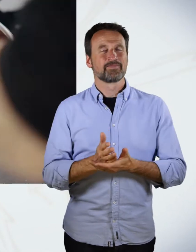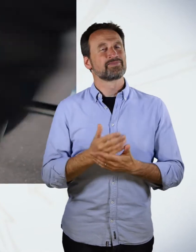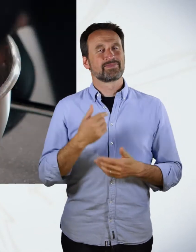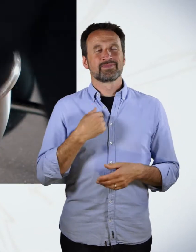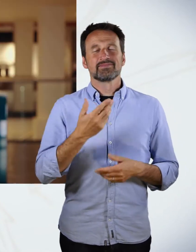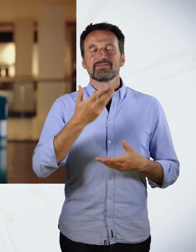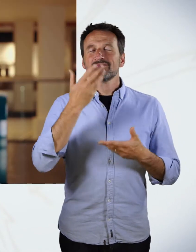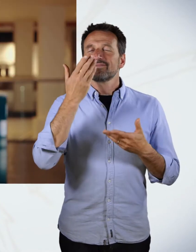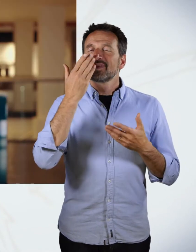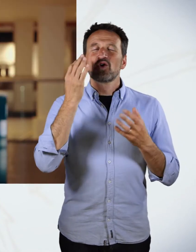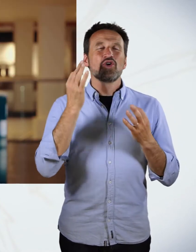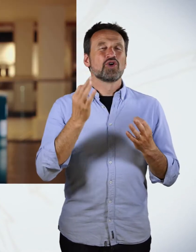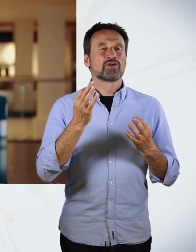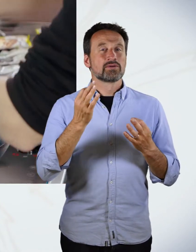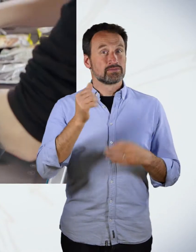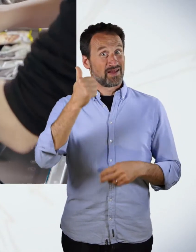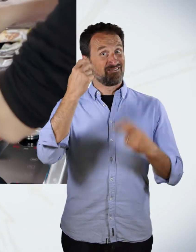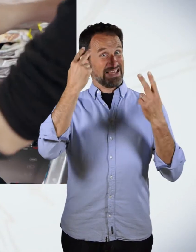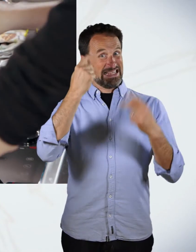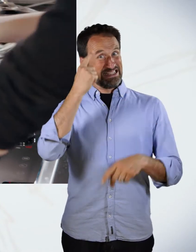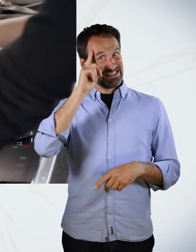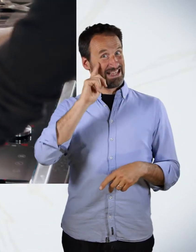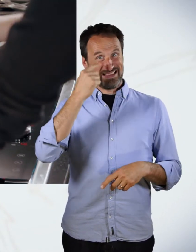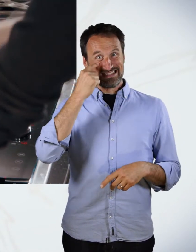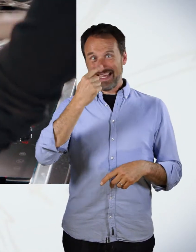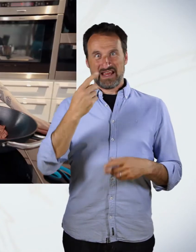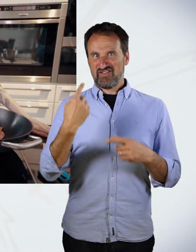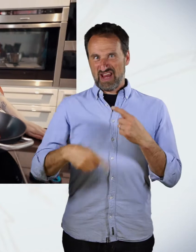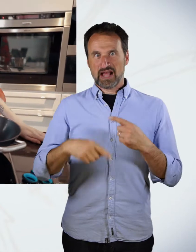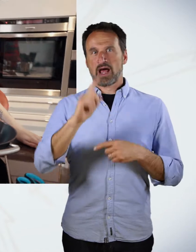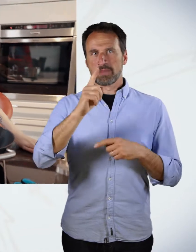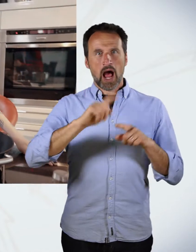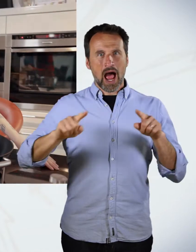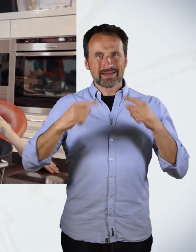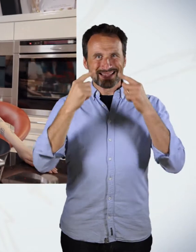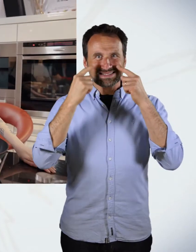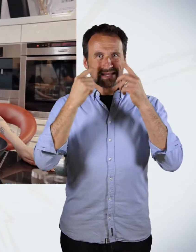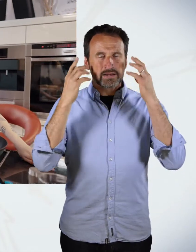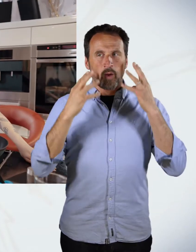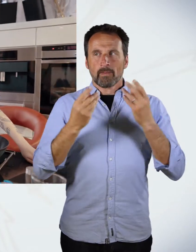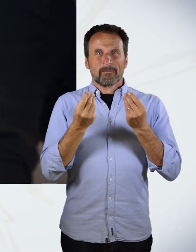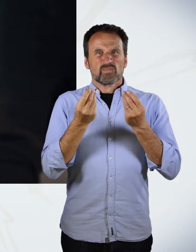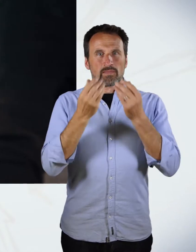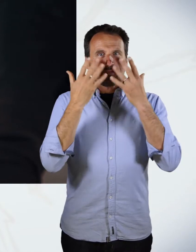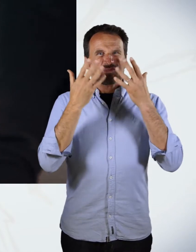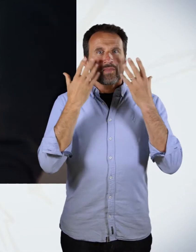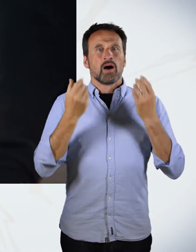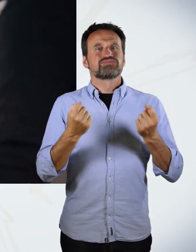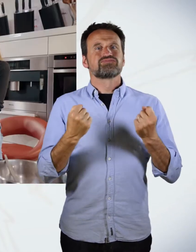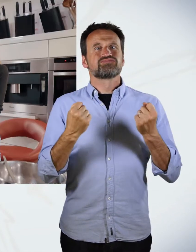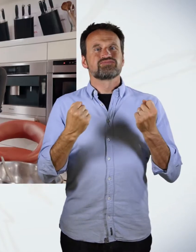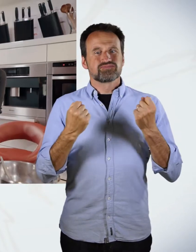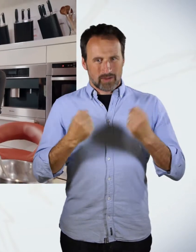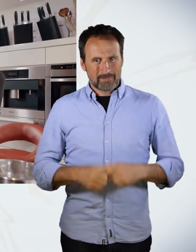deiner wichtigsten Sinne, allerdings werden sofort all deine anderen Sinne geschärft. Weiter rüber, runter, runter, runter, nee, wieder ja, zurück,